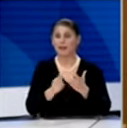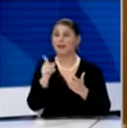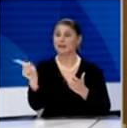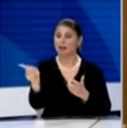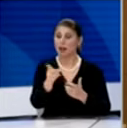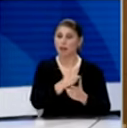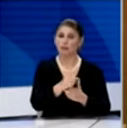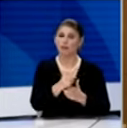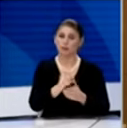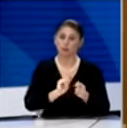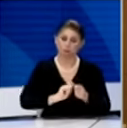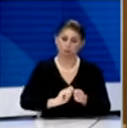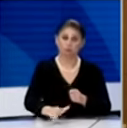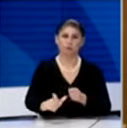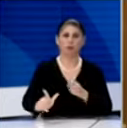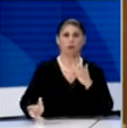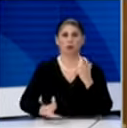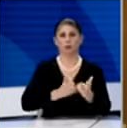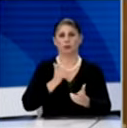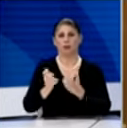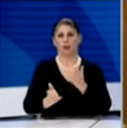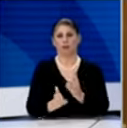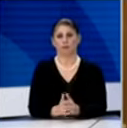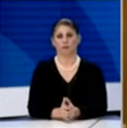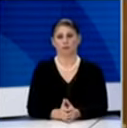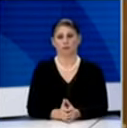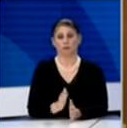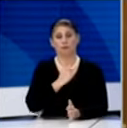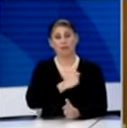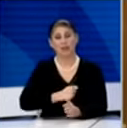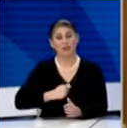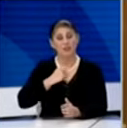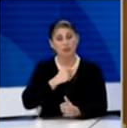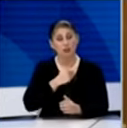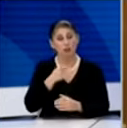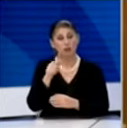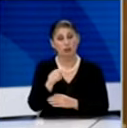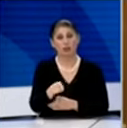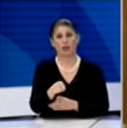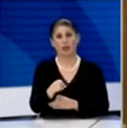βάλανε την πυρκαγιά. Αυτοί που βάλανε τη φωτιά, είναι δυστυχώς και αυτό